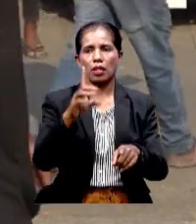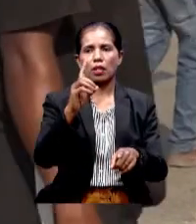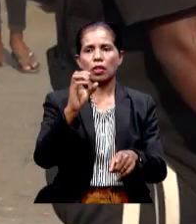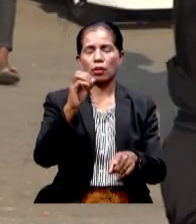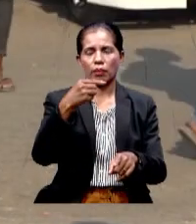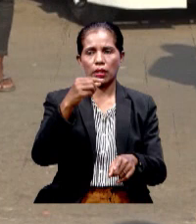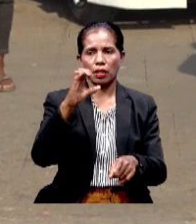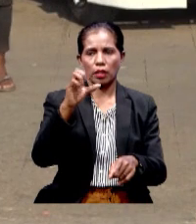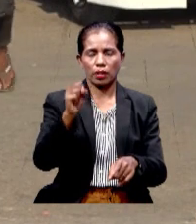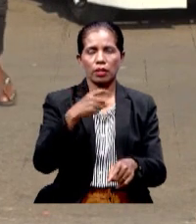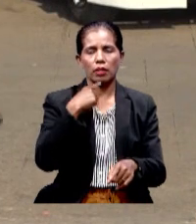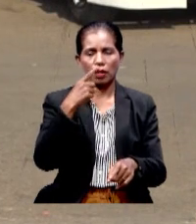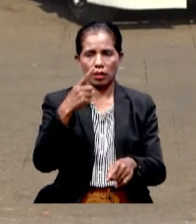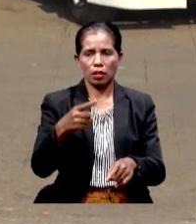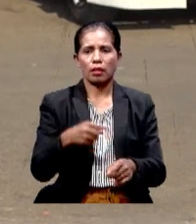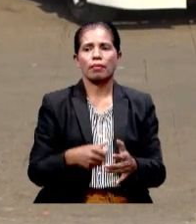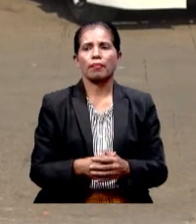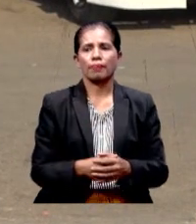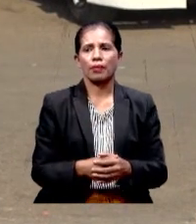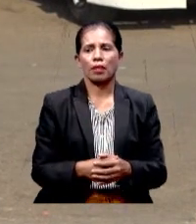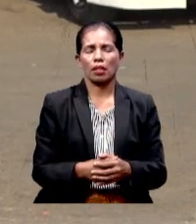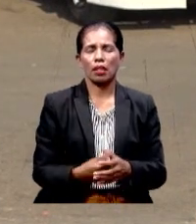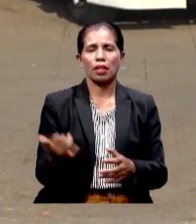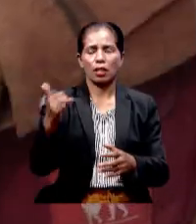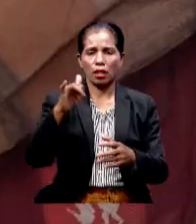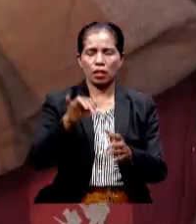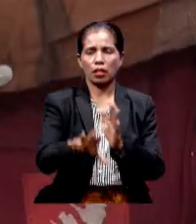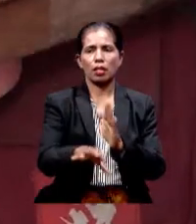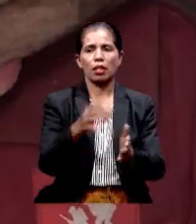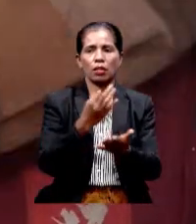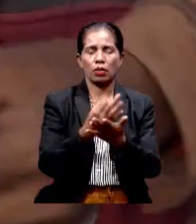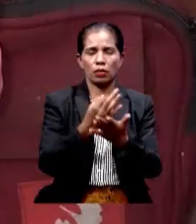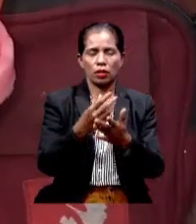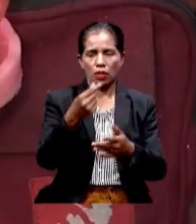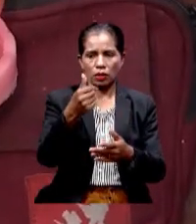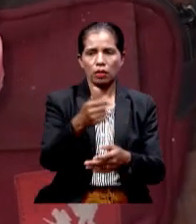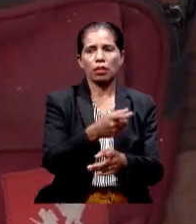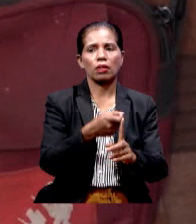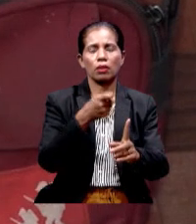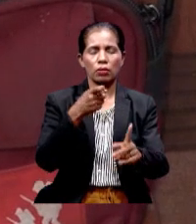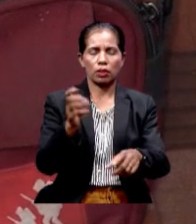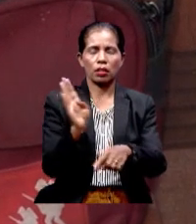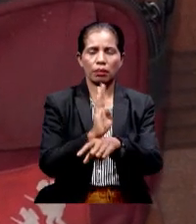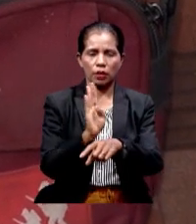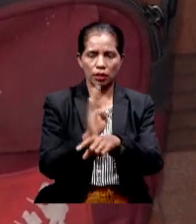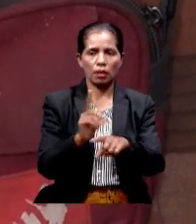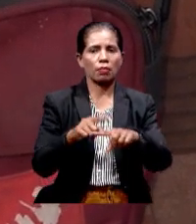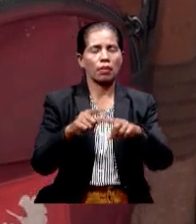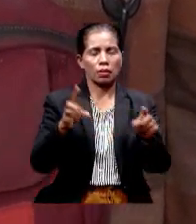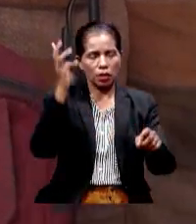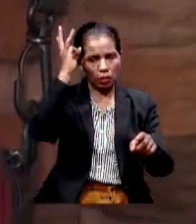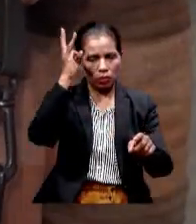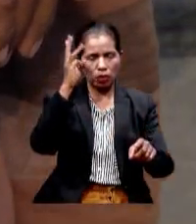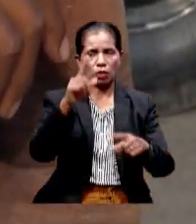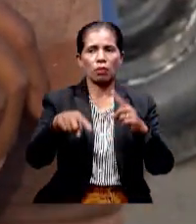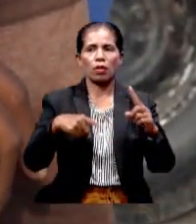Hanesan negosiante ambulante hateteng, durante ne nia hetan osawituan. Pusing nia negosiu, mai ben nia preocupa,